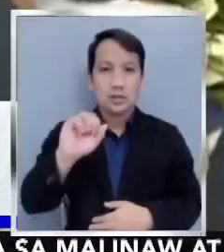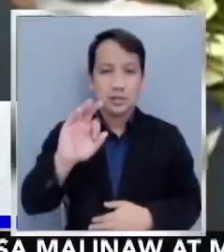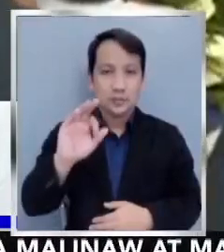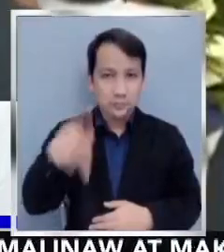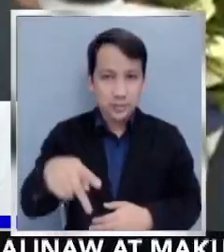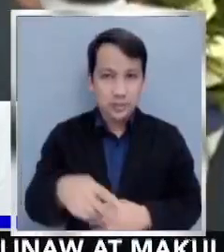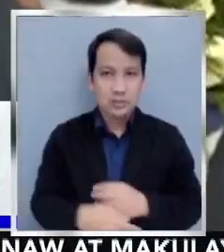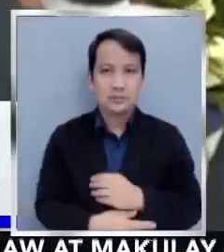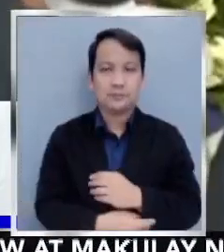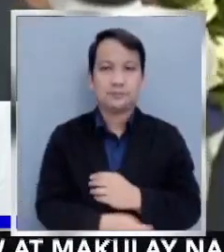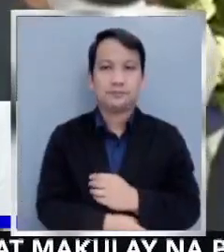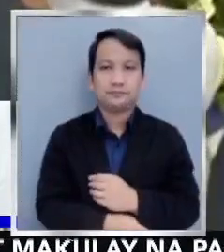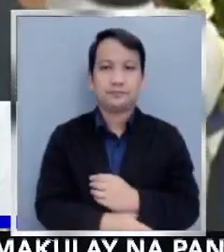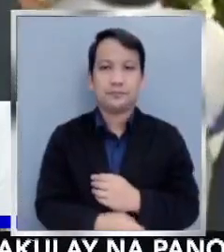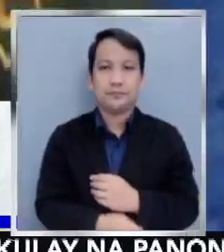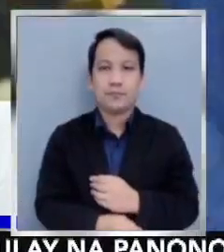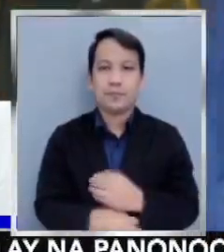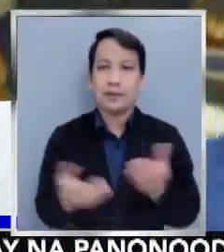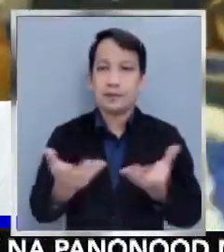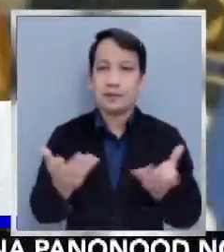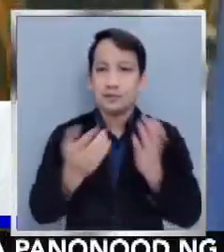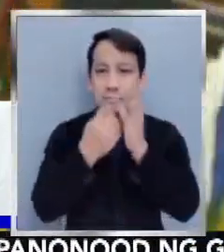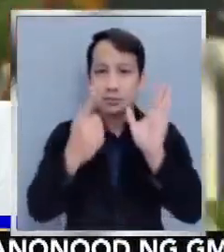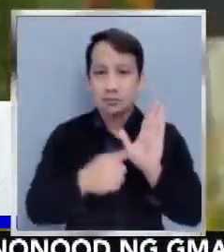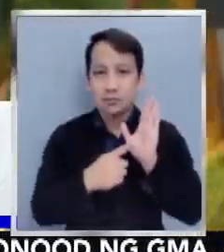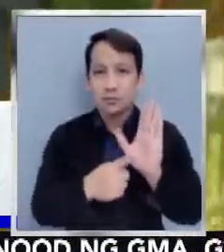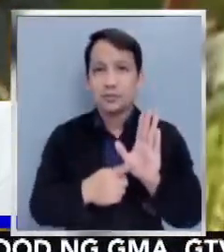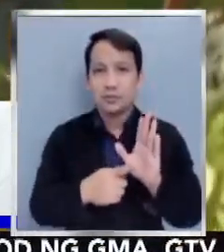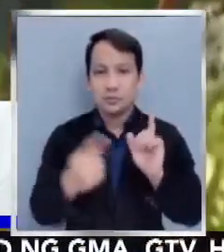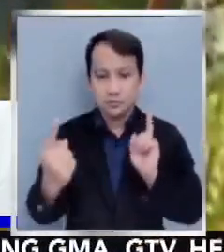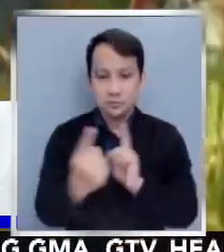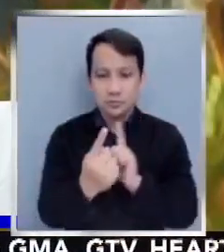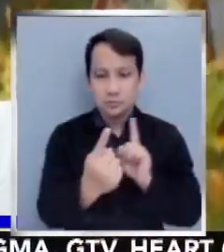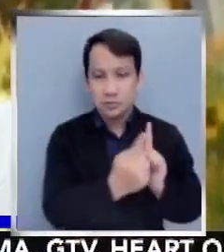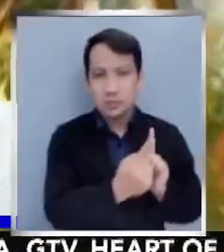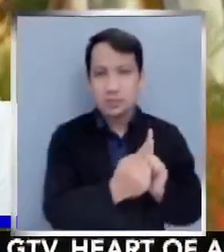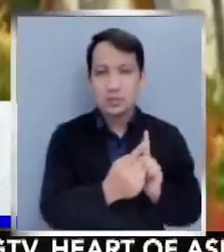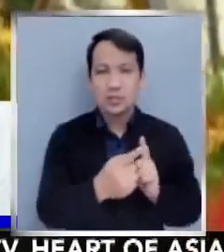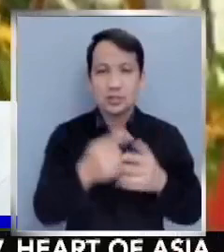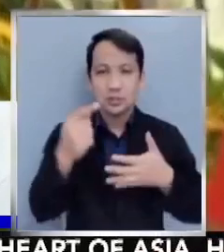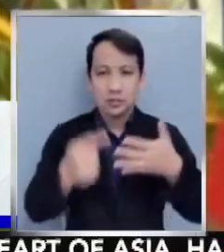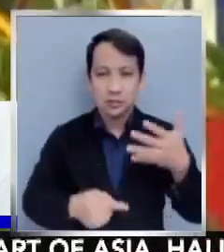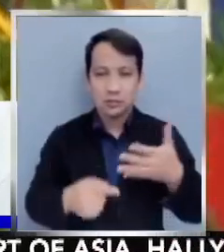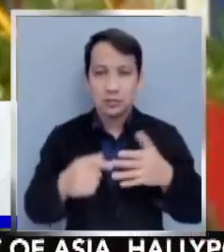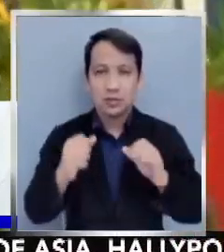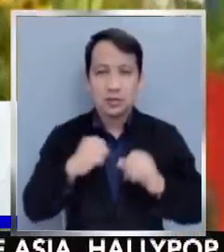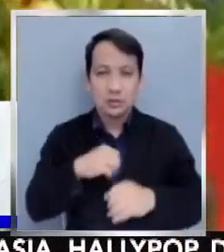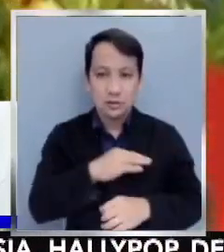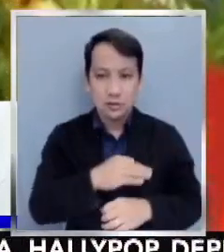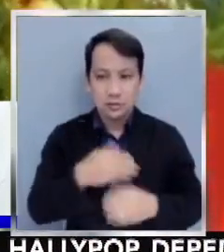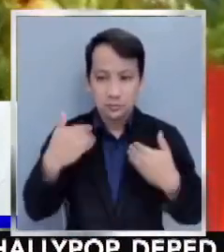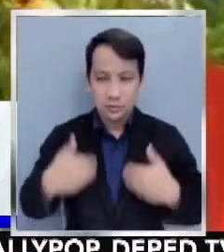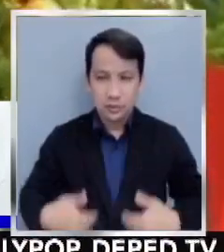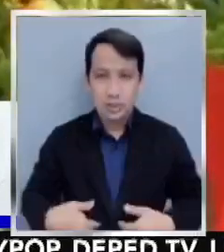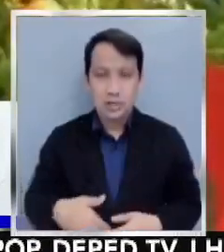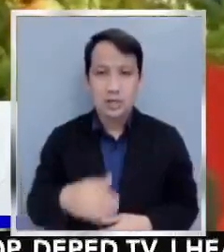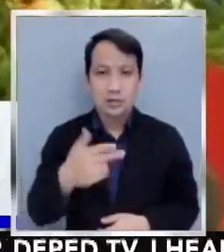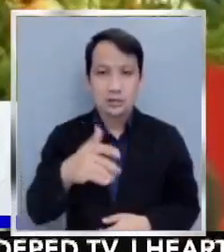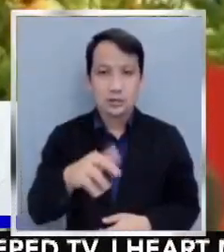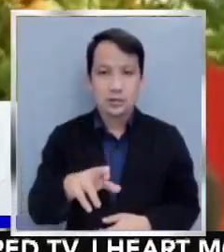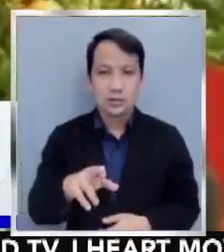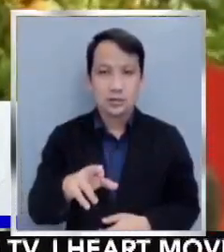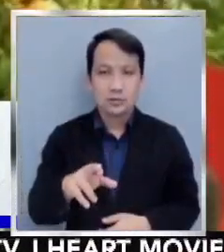Philippines. Dito, kinilala ng Pangulong ilang mga opisyal, enlisted personnel, civilian human resource at PAF units